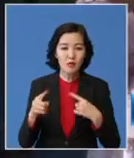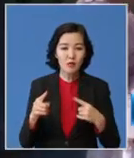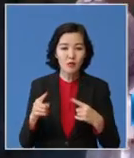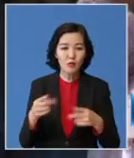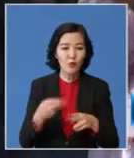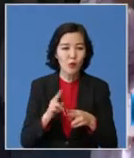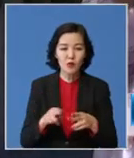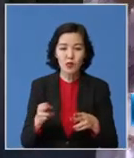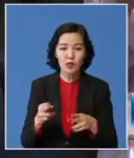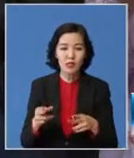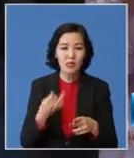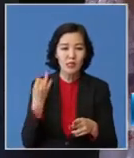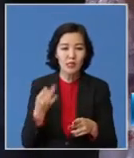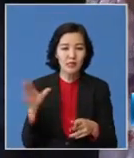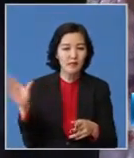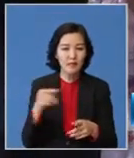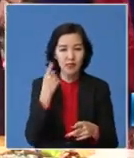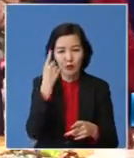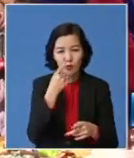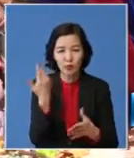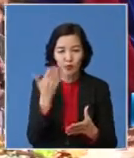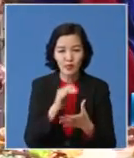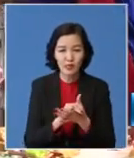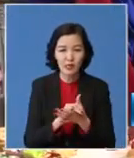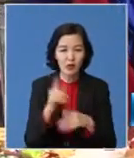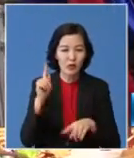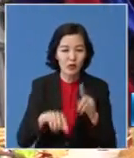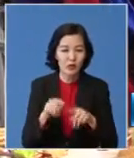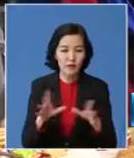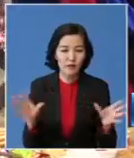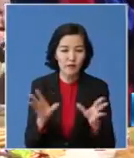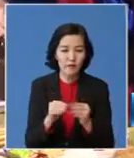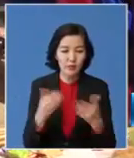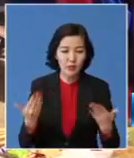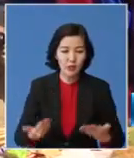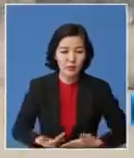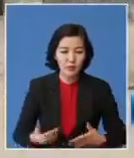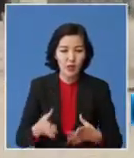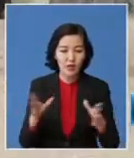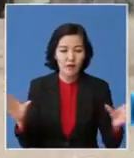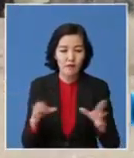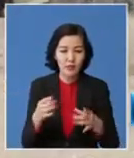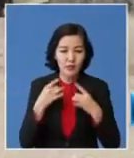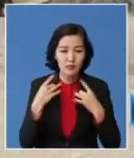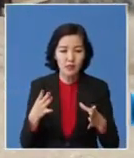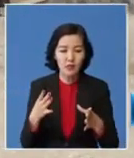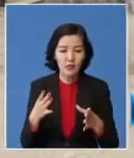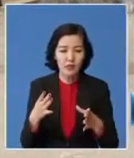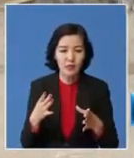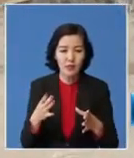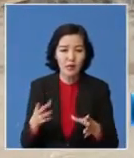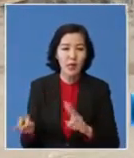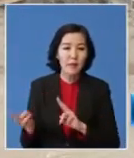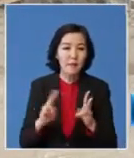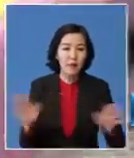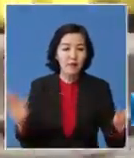душевно, ведь здесь все друг друга знают, все друг другу как родня. Праздника этого, как и в древности, ждут с особым нетерпением. Песни,